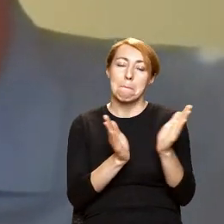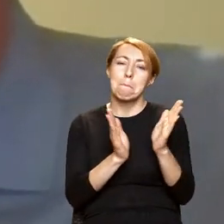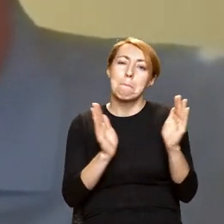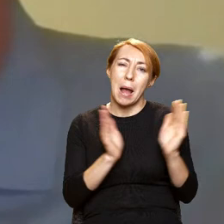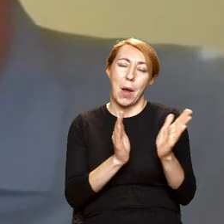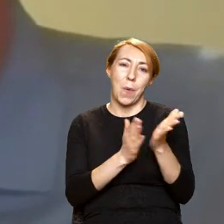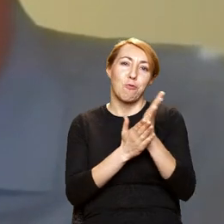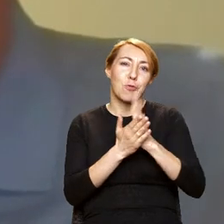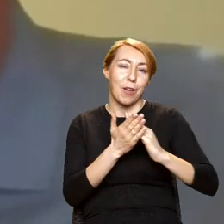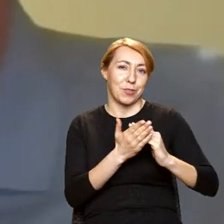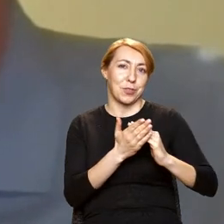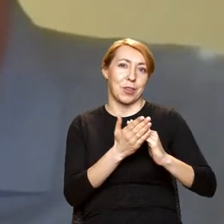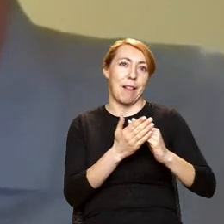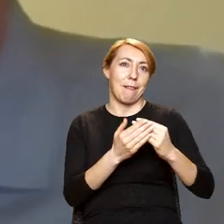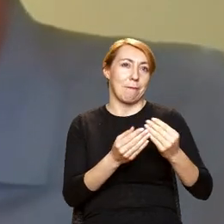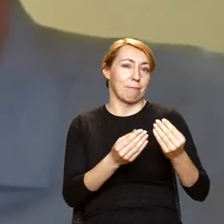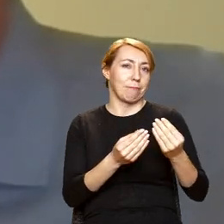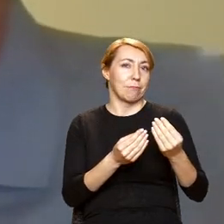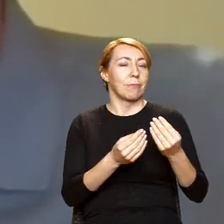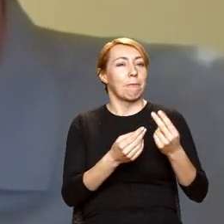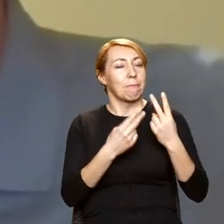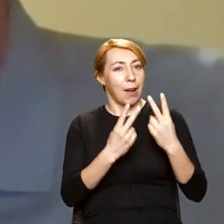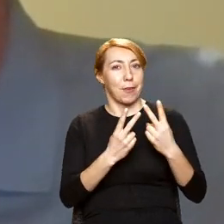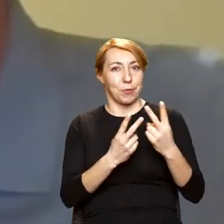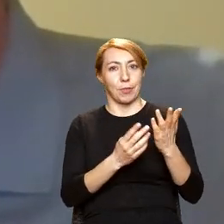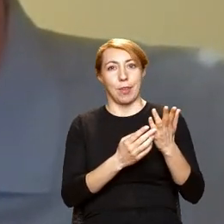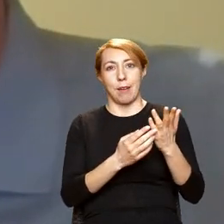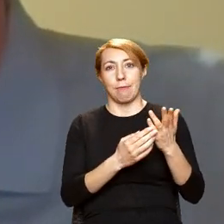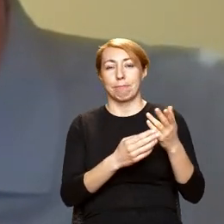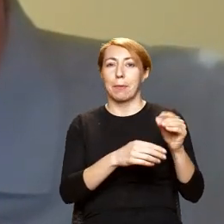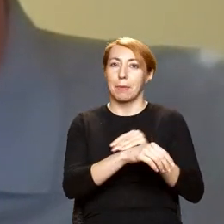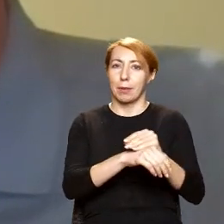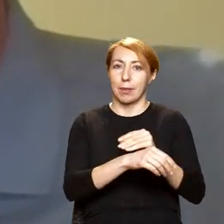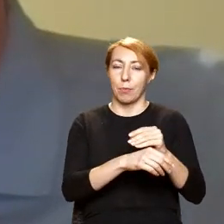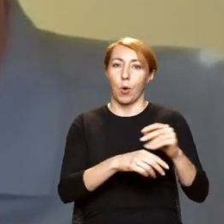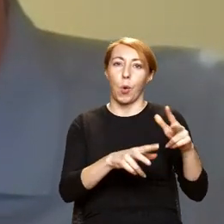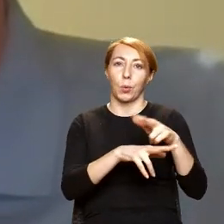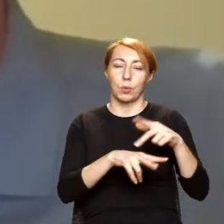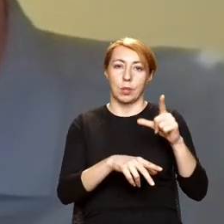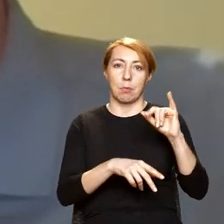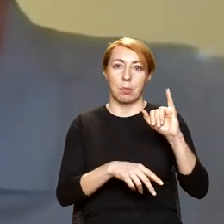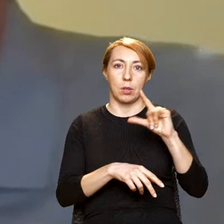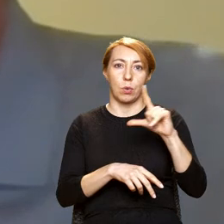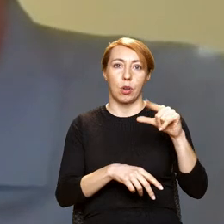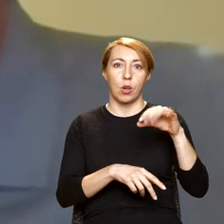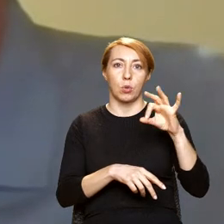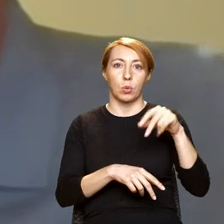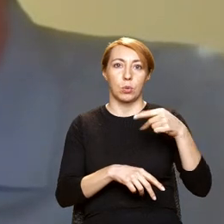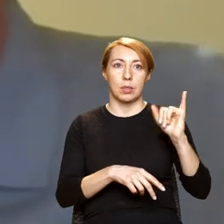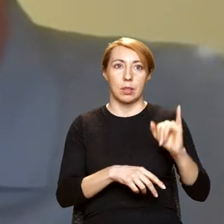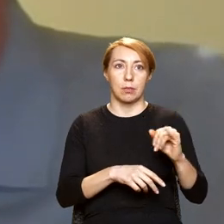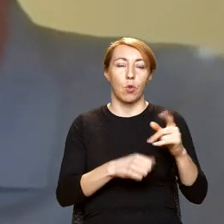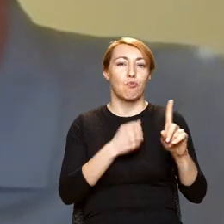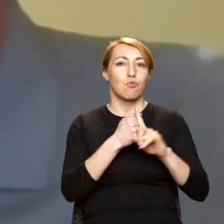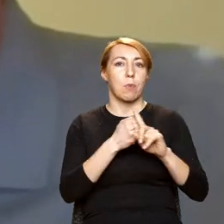część dokumentów rodziny Piłsudskich. Zbiór dokumentów rodziny Piłsudskich pod numerem